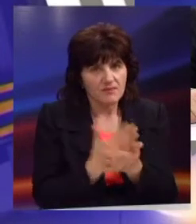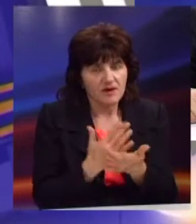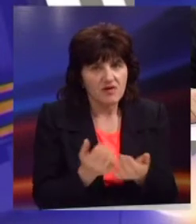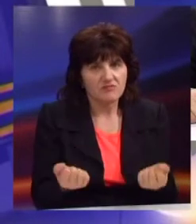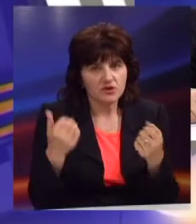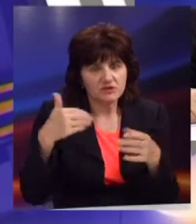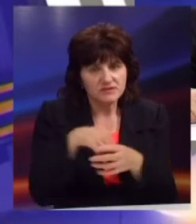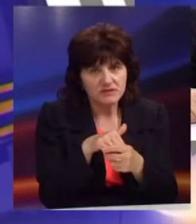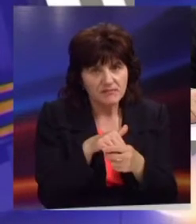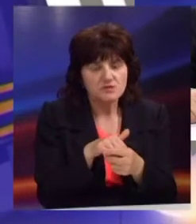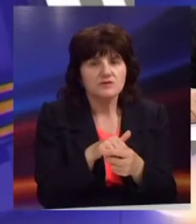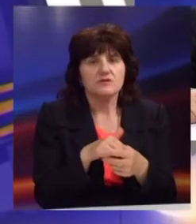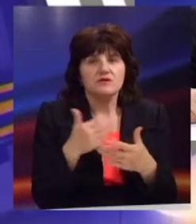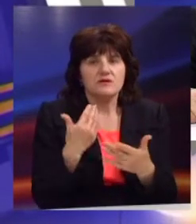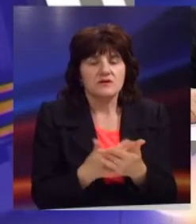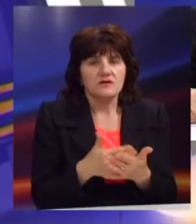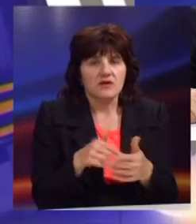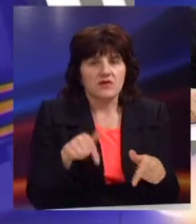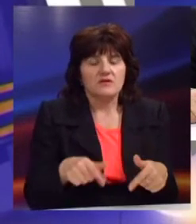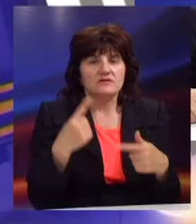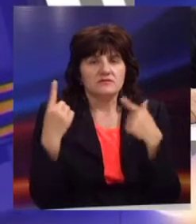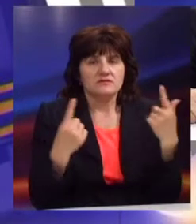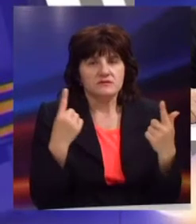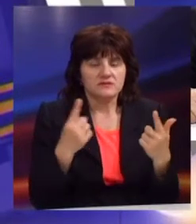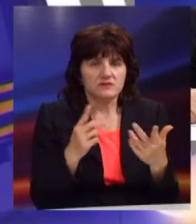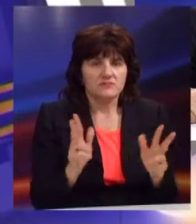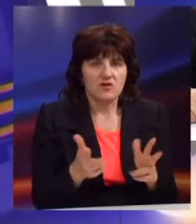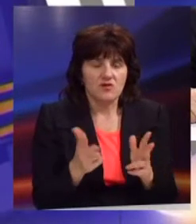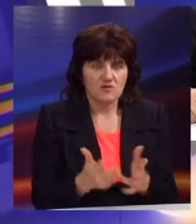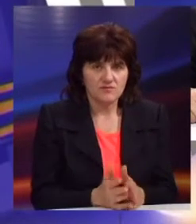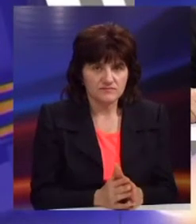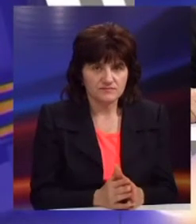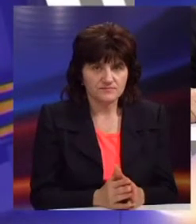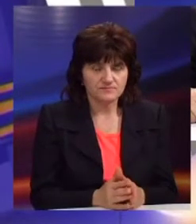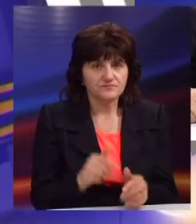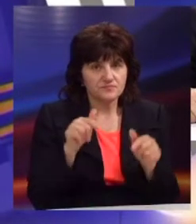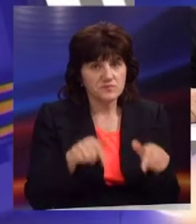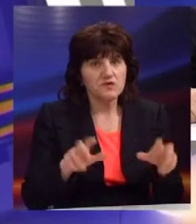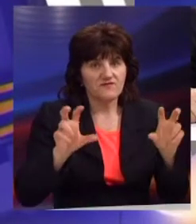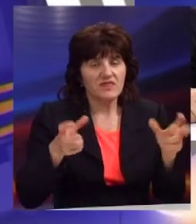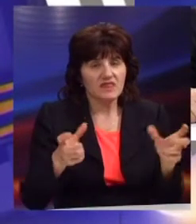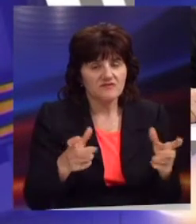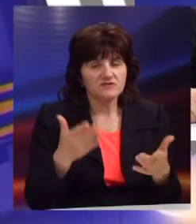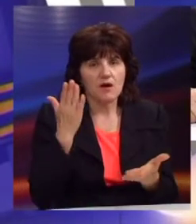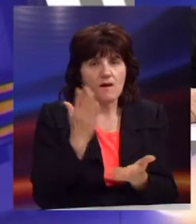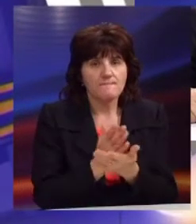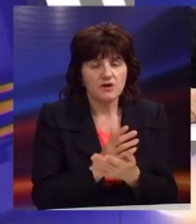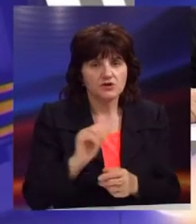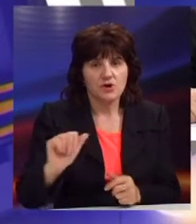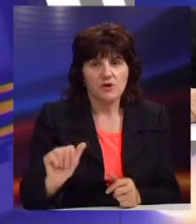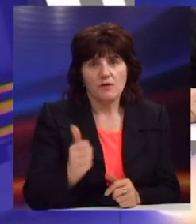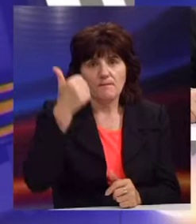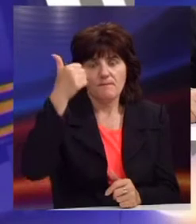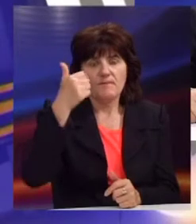podstakle zapošljavanje u Vojvodini i doprinjele da situacija ne bude još gore nego što je bila. U-Eko televizija je bila televizija koja se na prvi